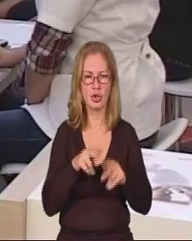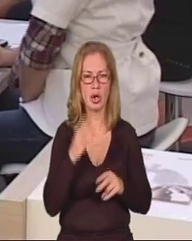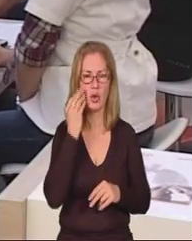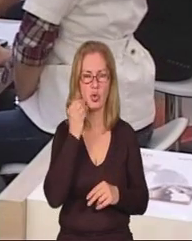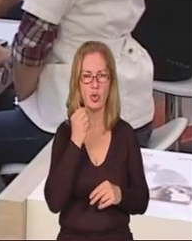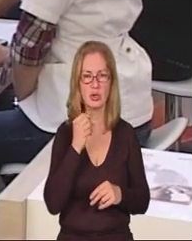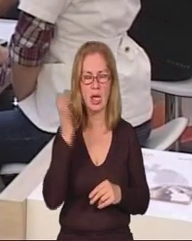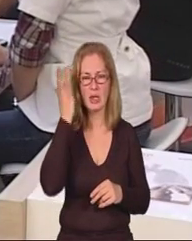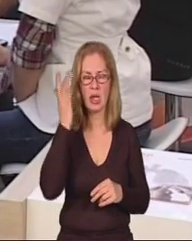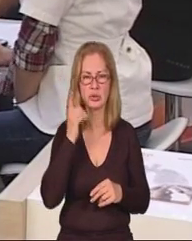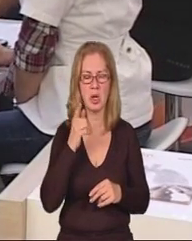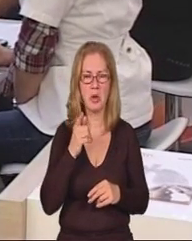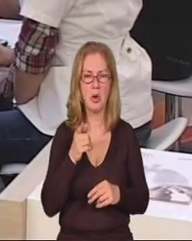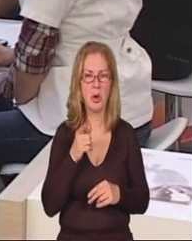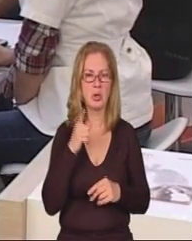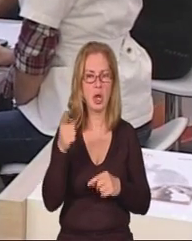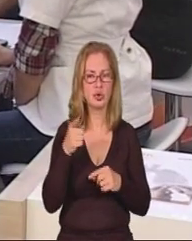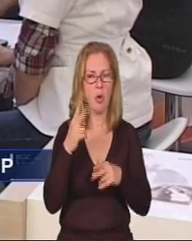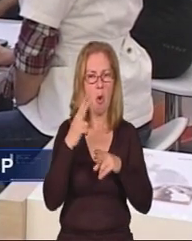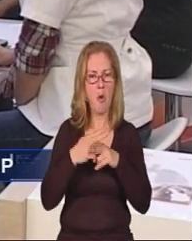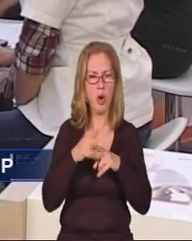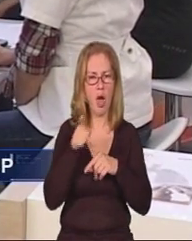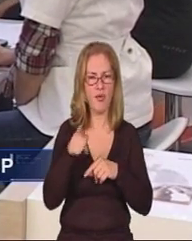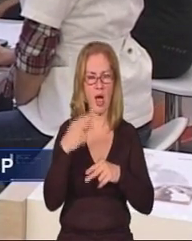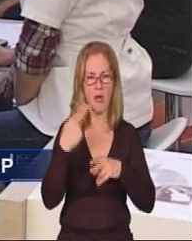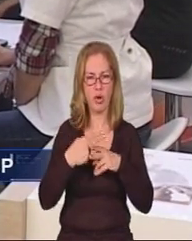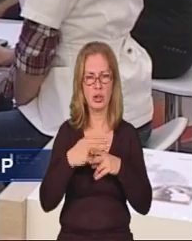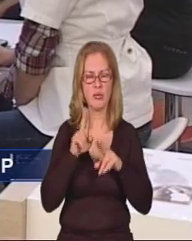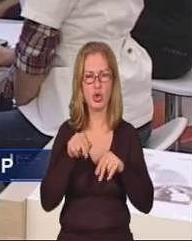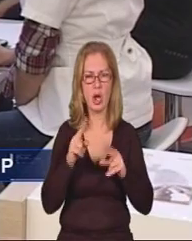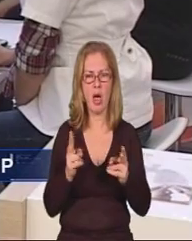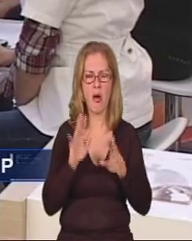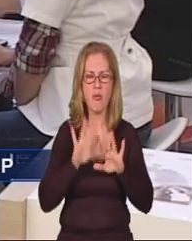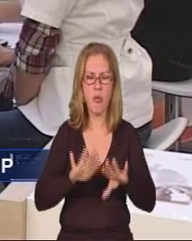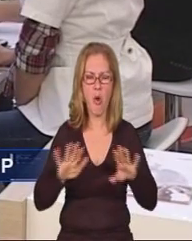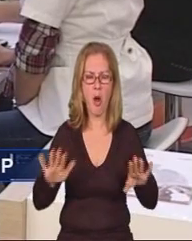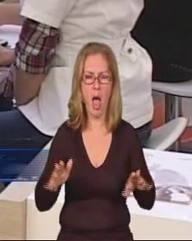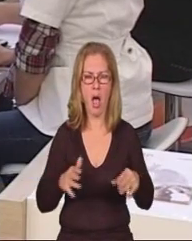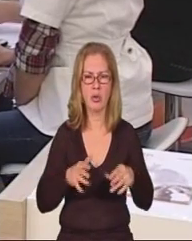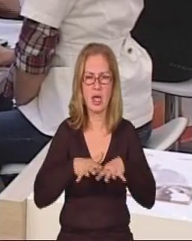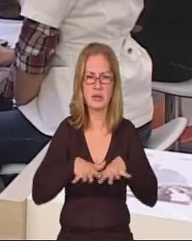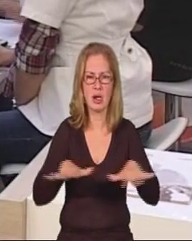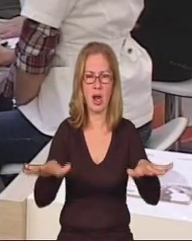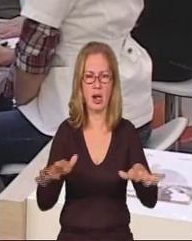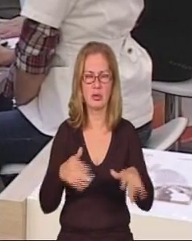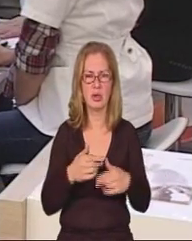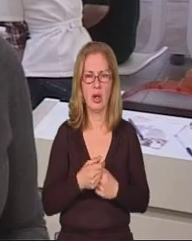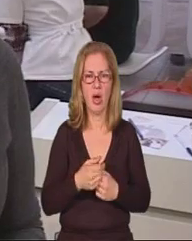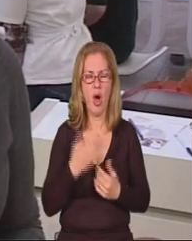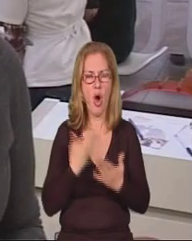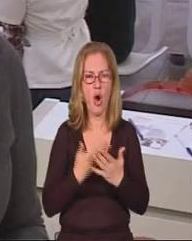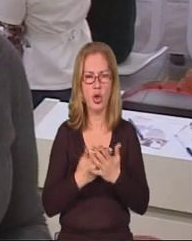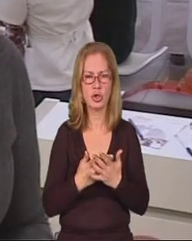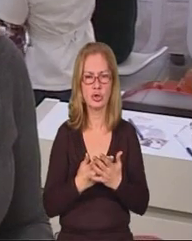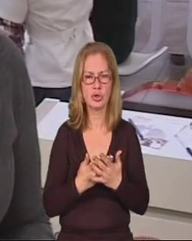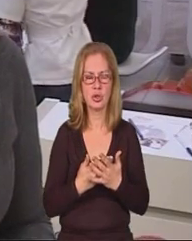lečiti. Ljudi uglavnom nisu ni svesni da su oboleli od ove bolesti, a ona može da se razvija polako tokom više godina, čak i decenija.